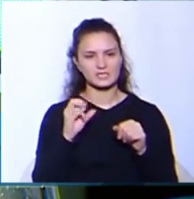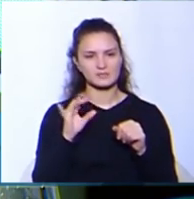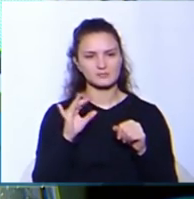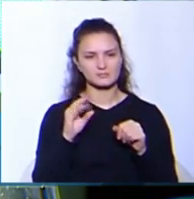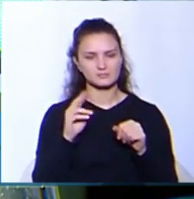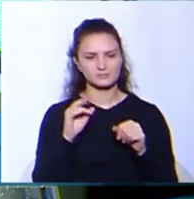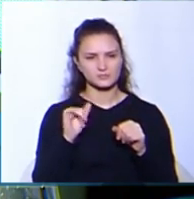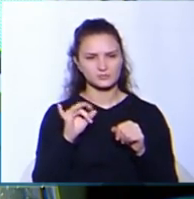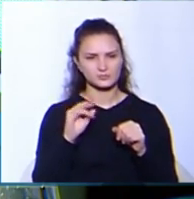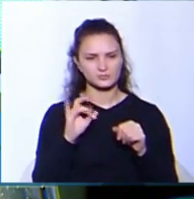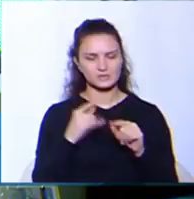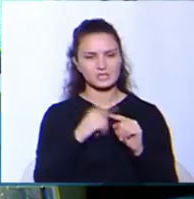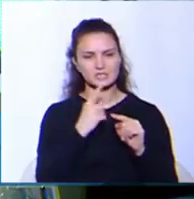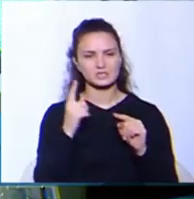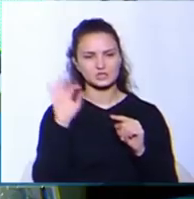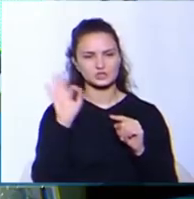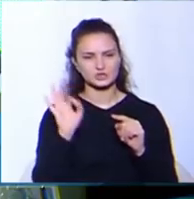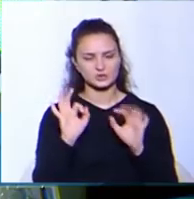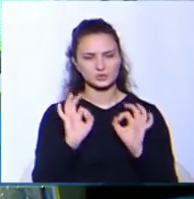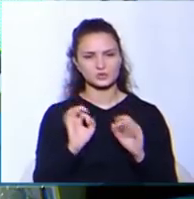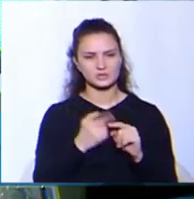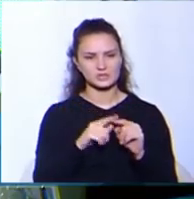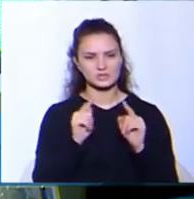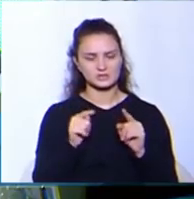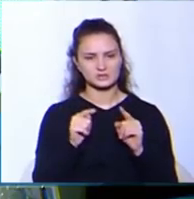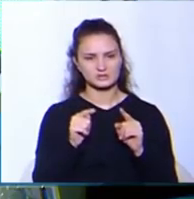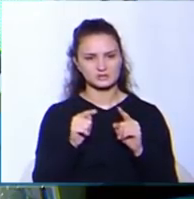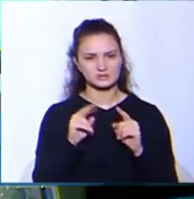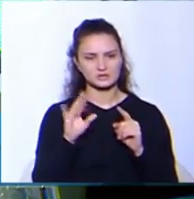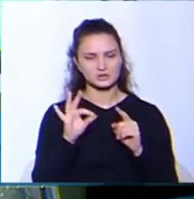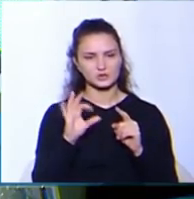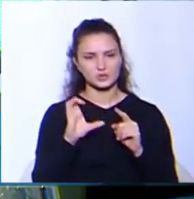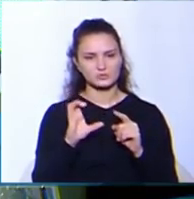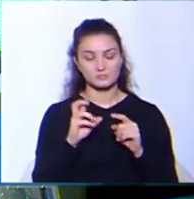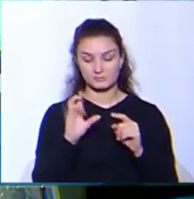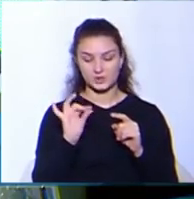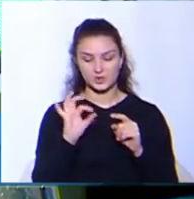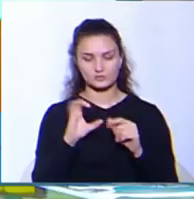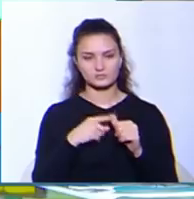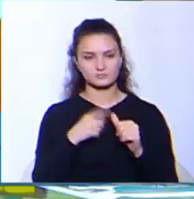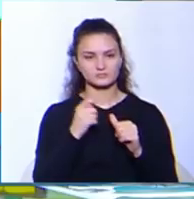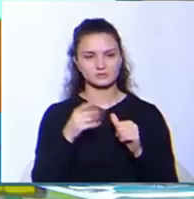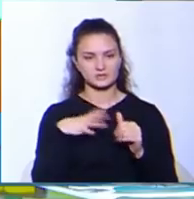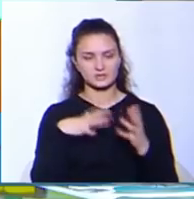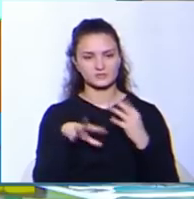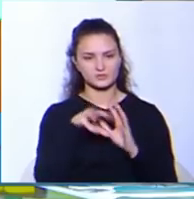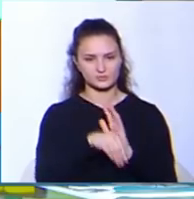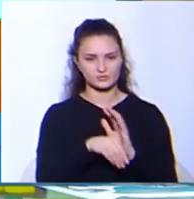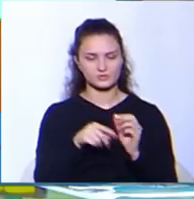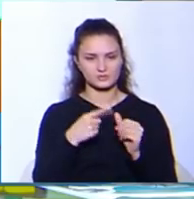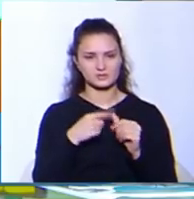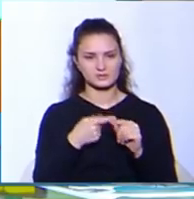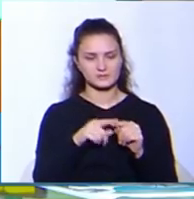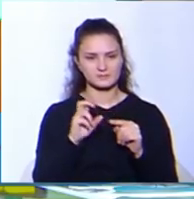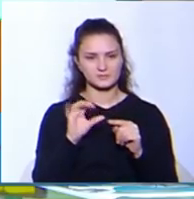ტიპის და ყველაზე ხშირი, ერთ-ერთი ყველაზე ხშირი არის სწორედ ეგრეთ წოდებული ბიოსრო ეძახით, ეძახიან საქართველოში და ამ დროს